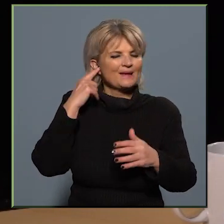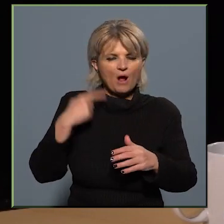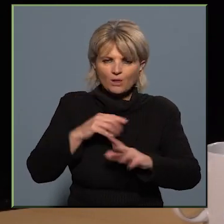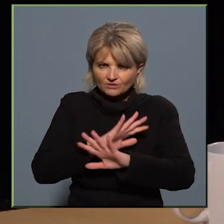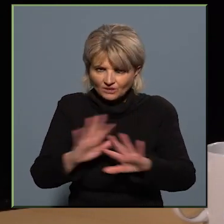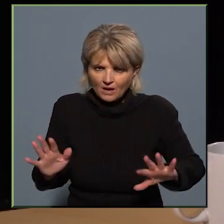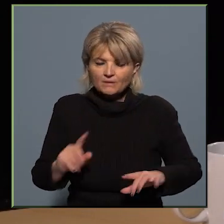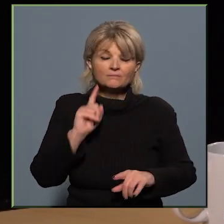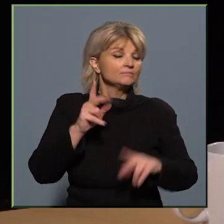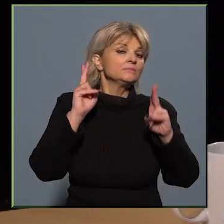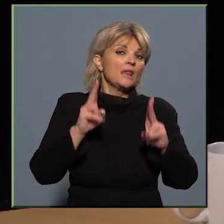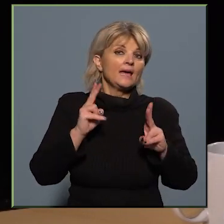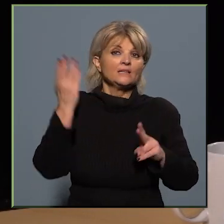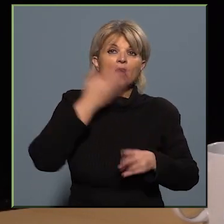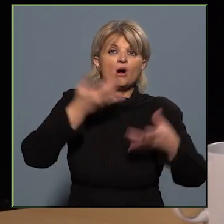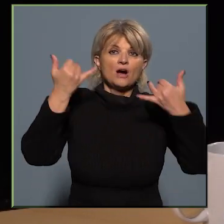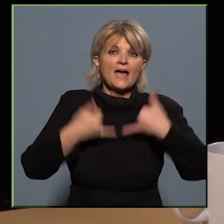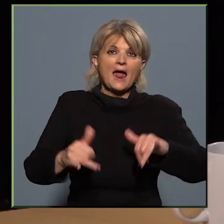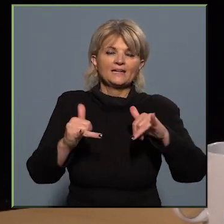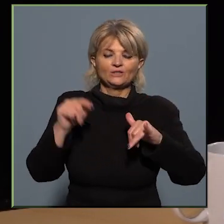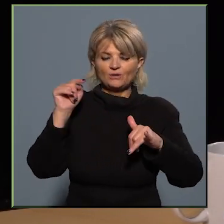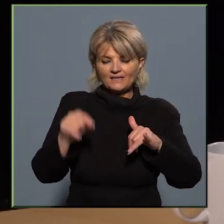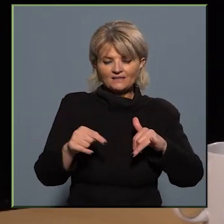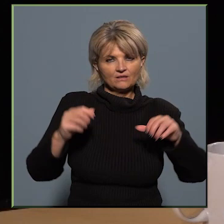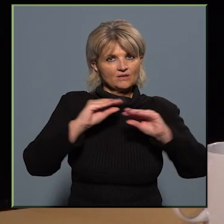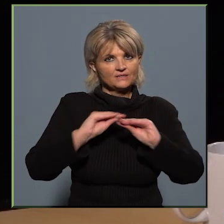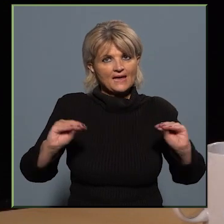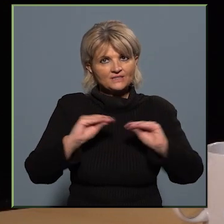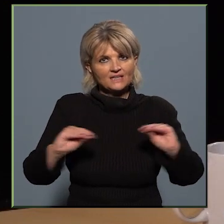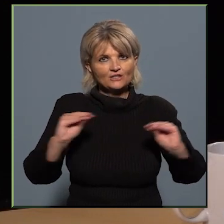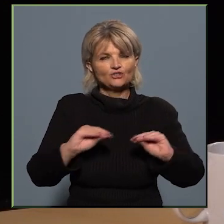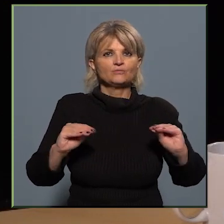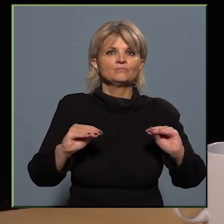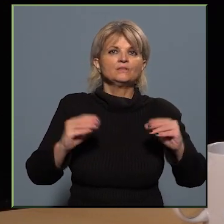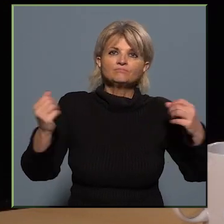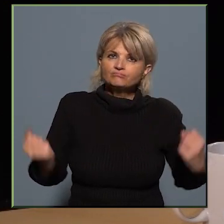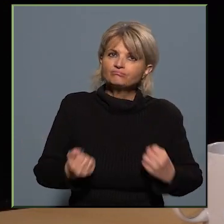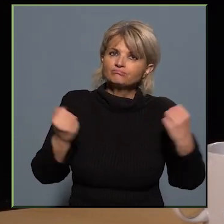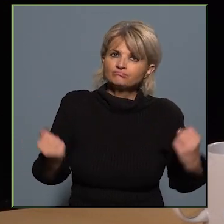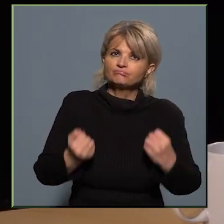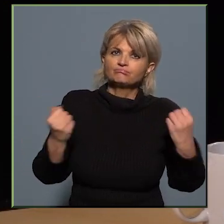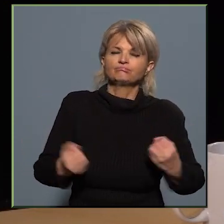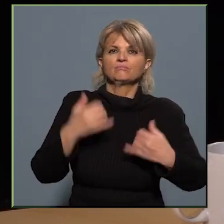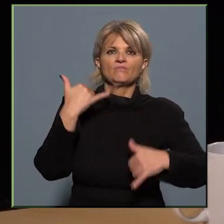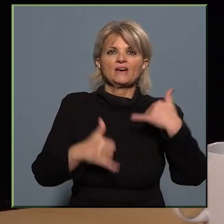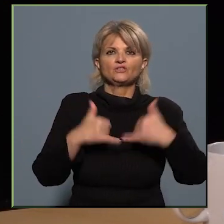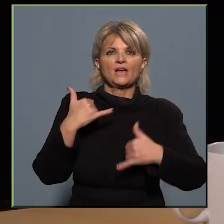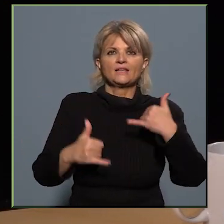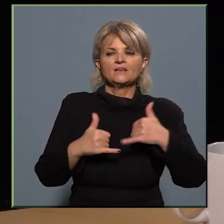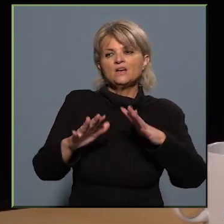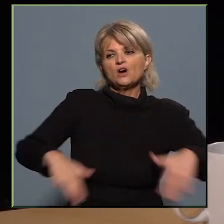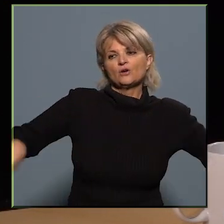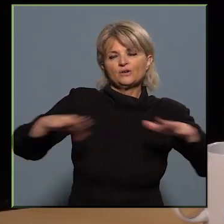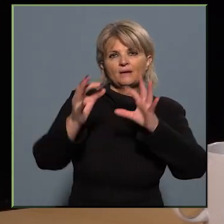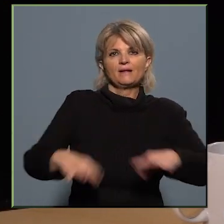a kézben járnak, ha elindul itt az edzések, versenyek sora, és itt lehet arra számítani, hogy a környékbeli